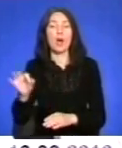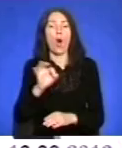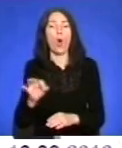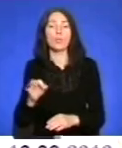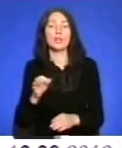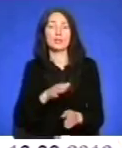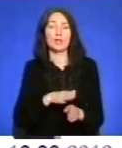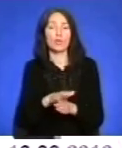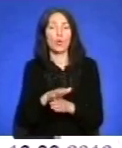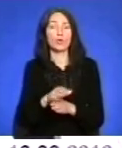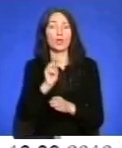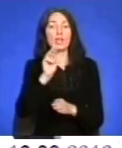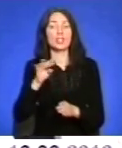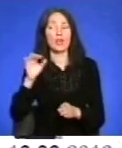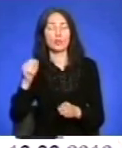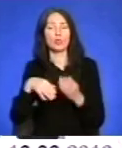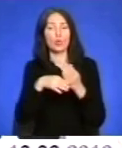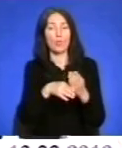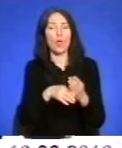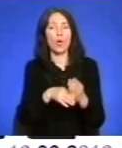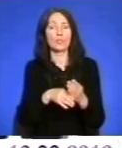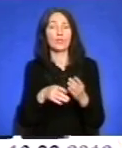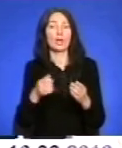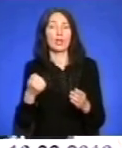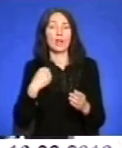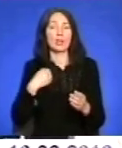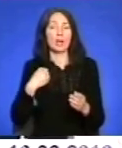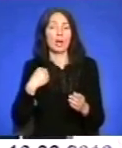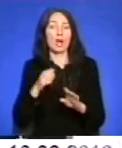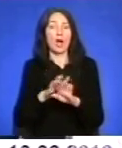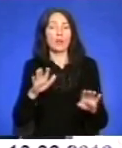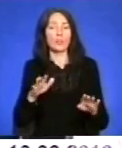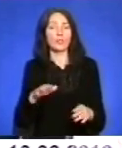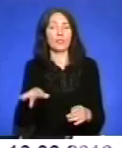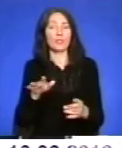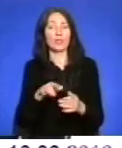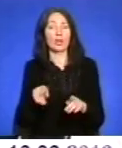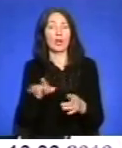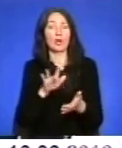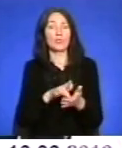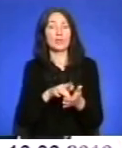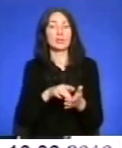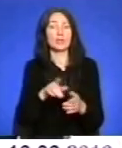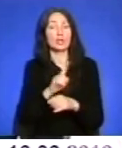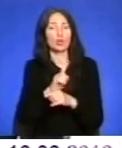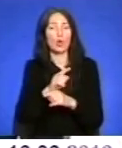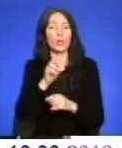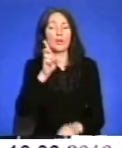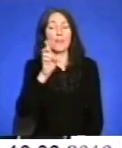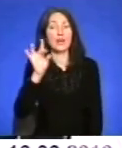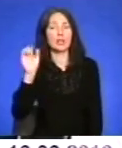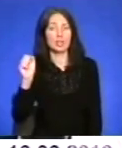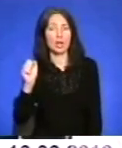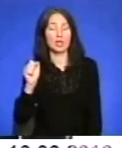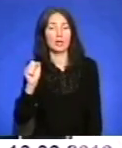в Чорткові, в Бережанах і в місті Тернополі. В Тернополі це йдеться про 44-ту бригаду і сьогодні